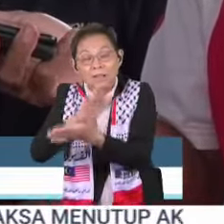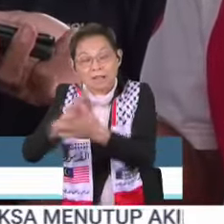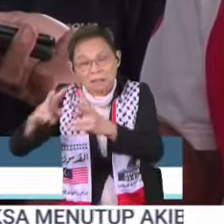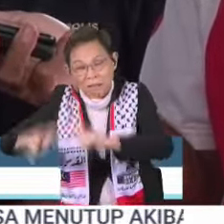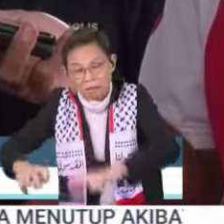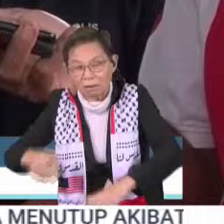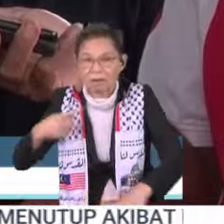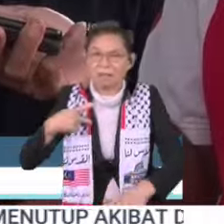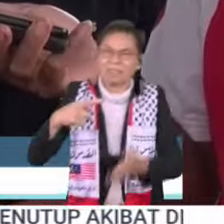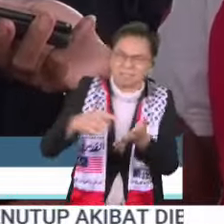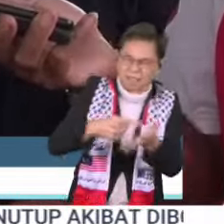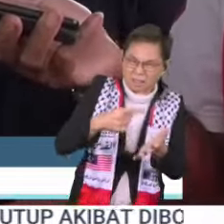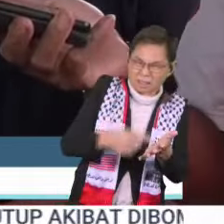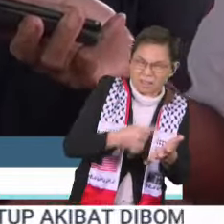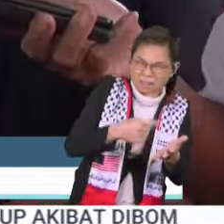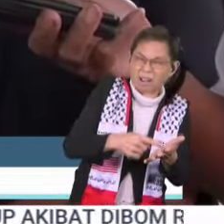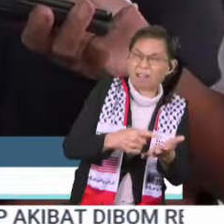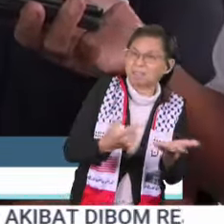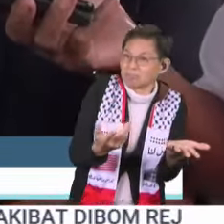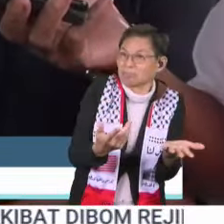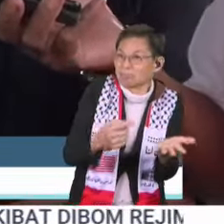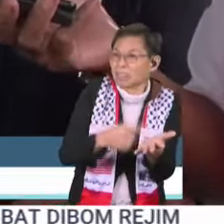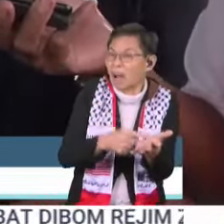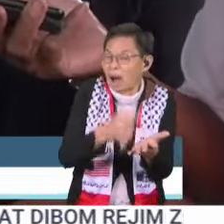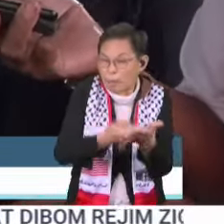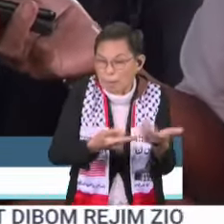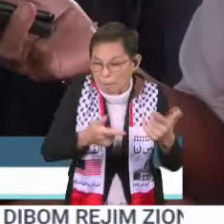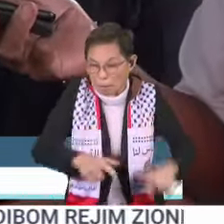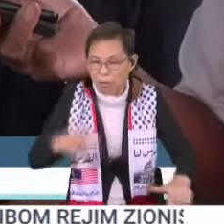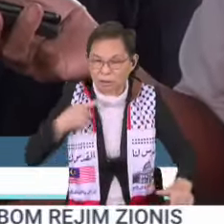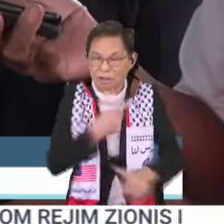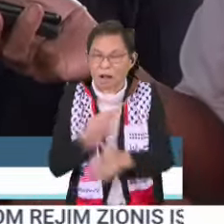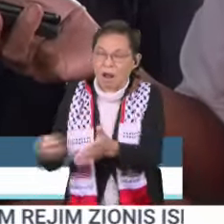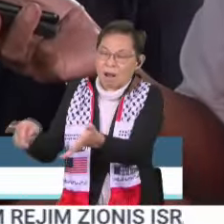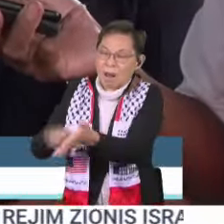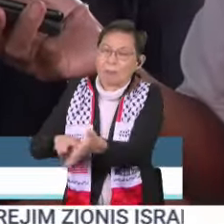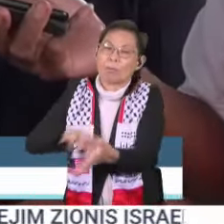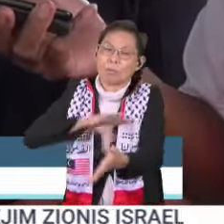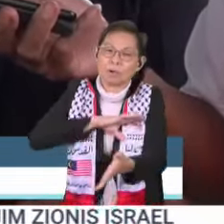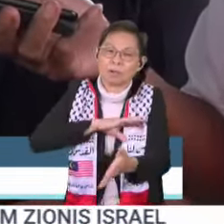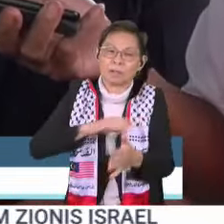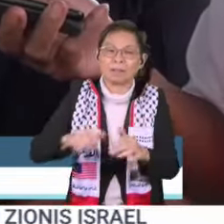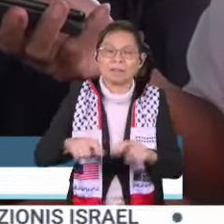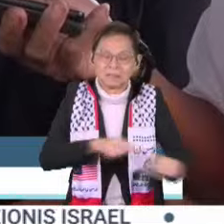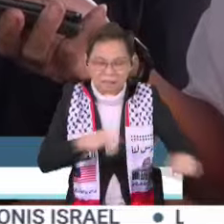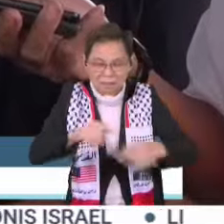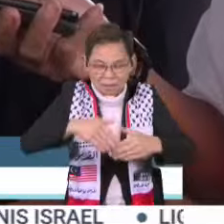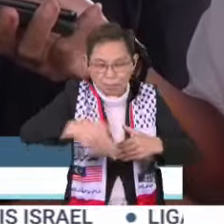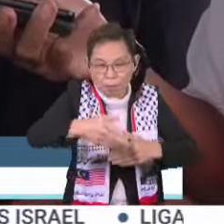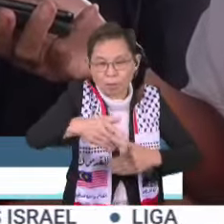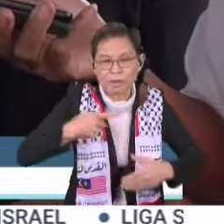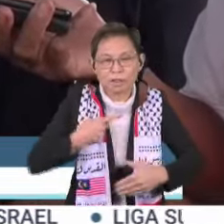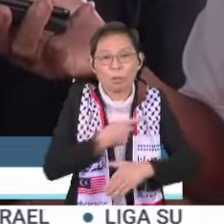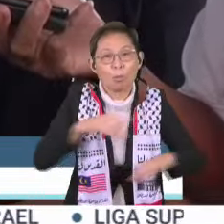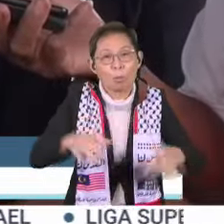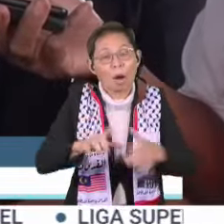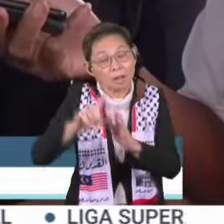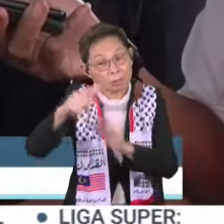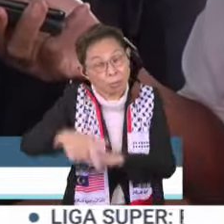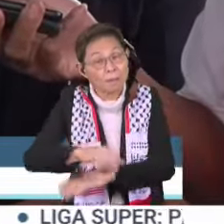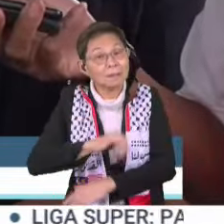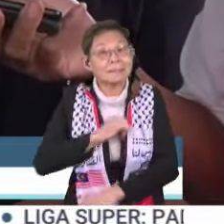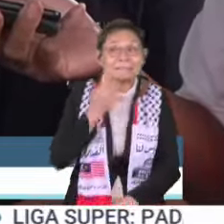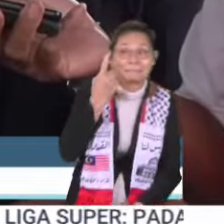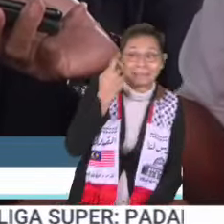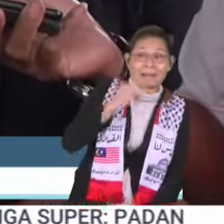Kadang-kadang tuan-tuan, dalam situasi macam ini mungkin kita akan buat laporan polis dan tindakan susulan kita akan ambil kemudian. Tapi macam